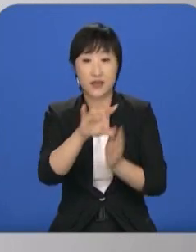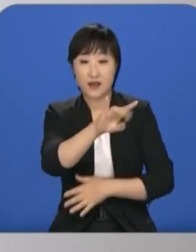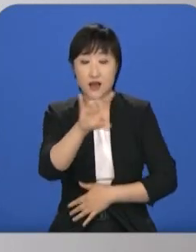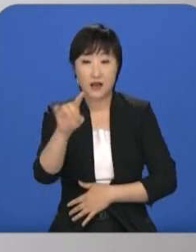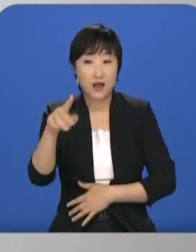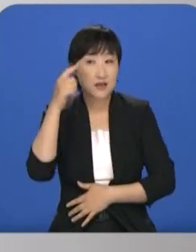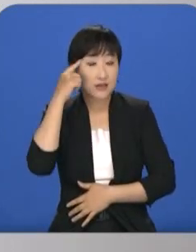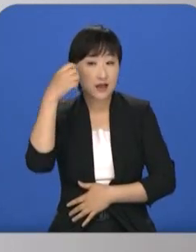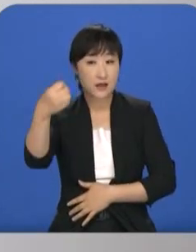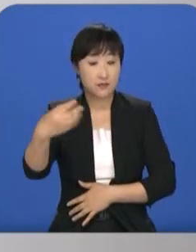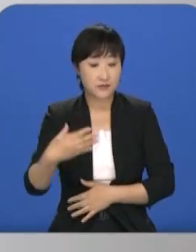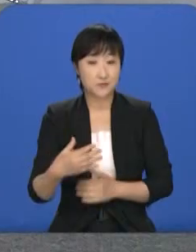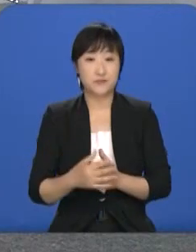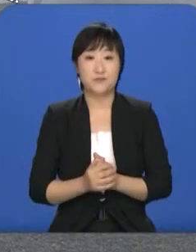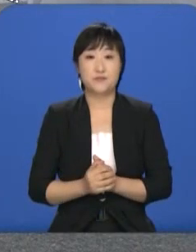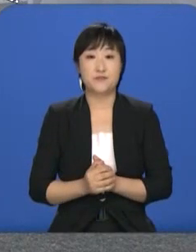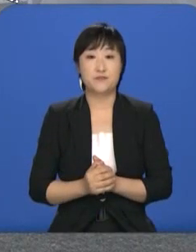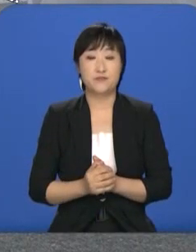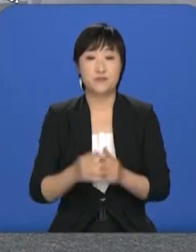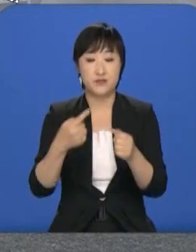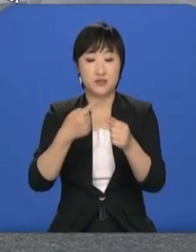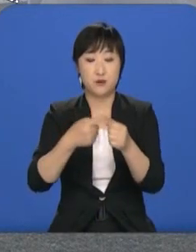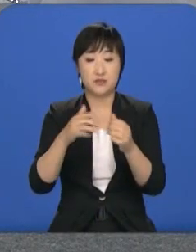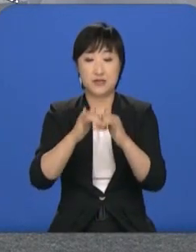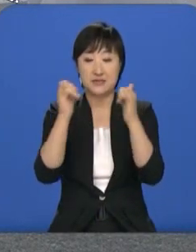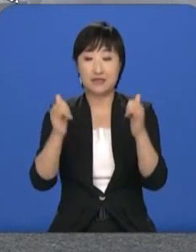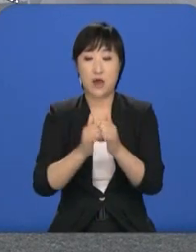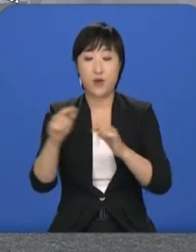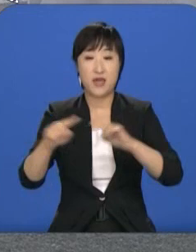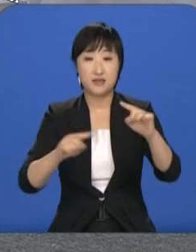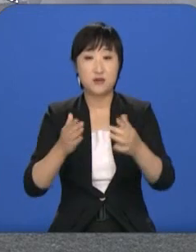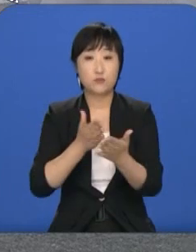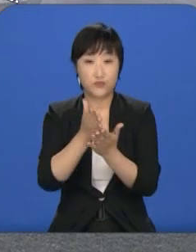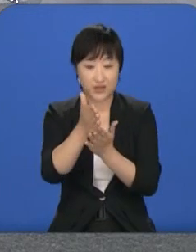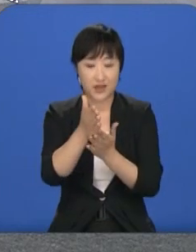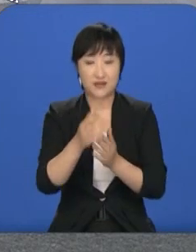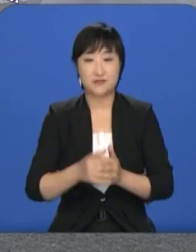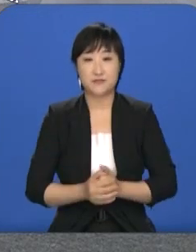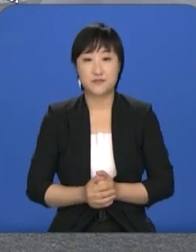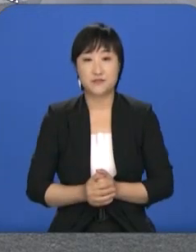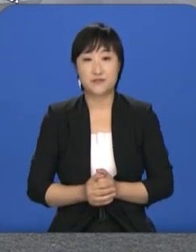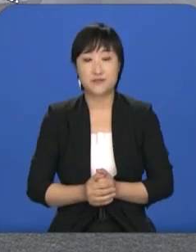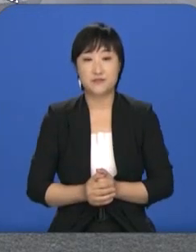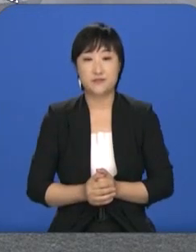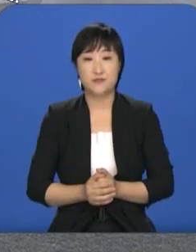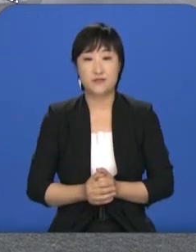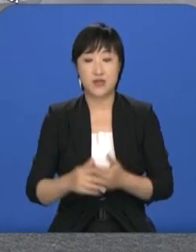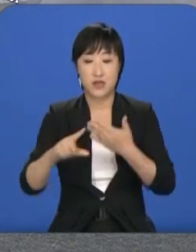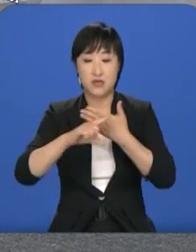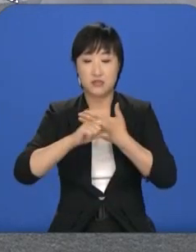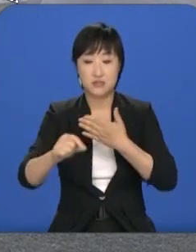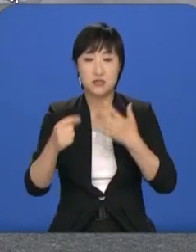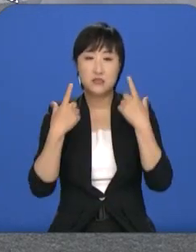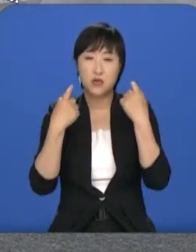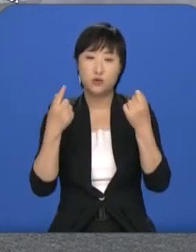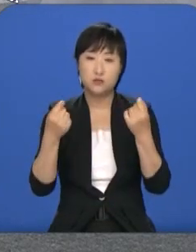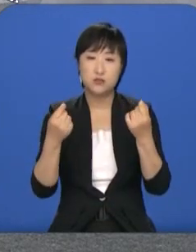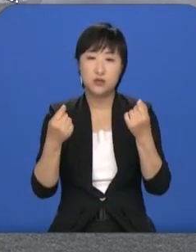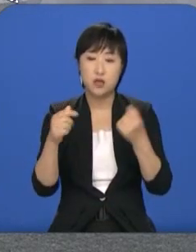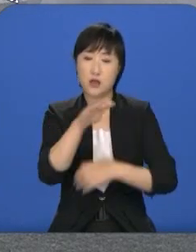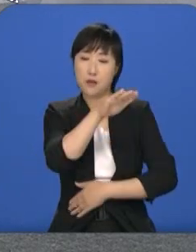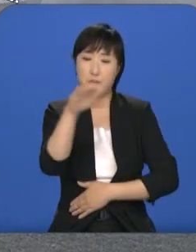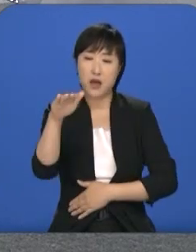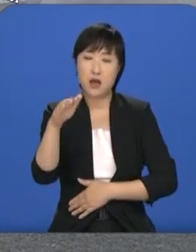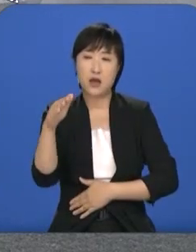각자 후보들의 견해를 들어보겠습니다. 첫 번째, 사회 행정 분야에 대한 질문 드리겠습니다. 지자체 유지